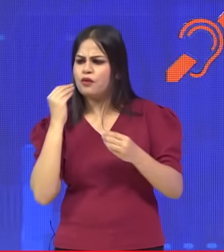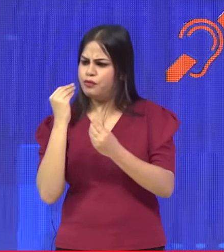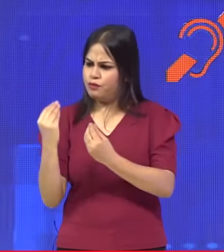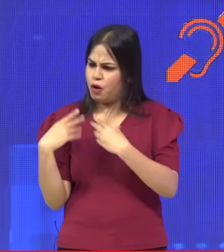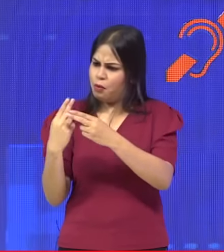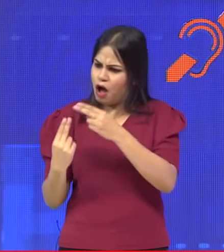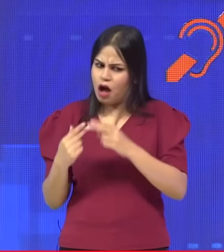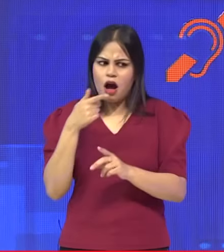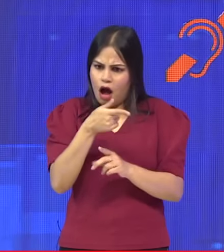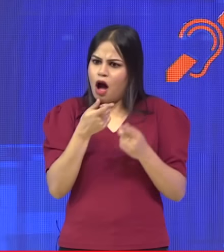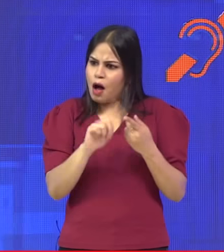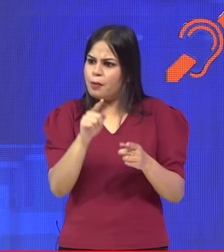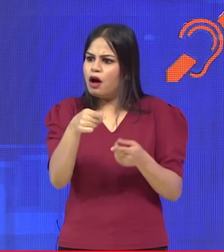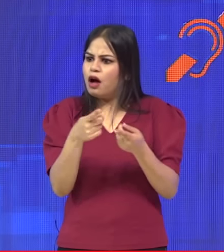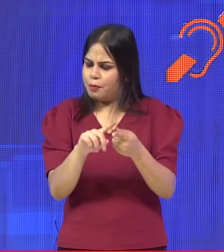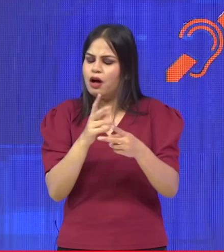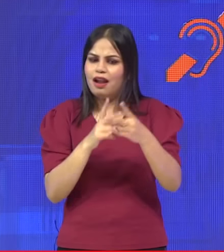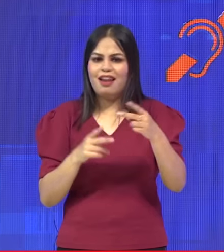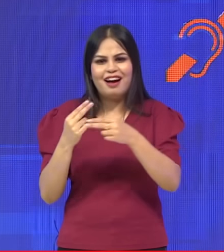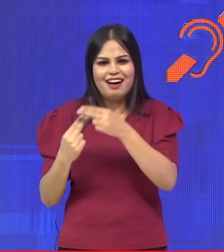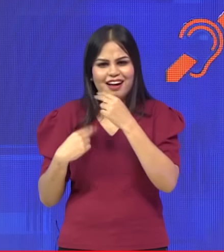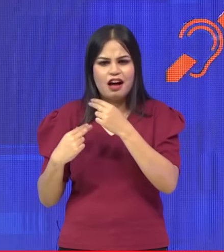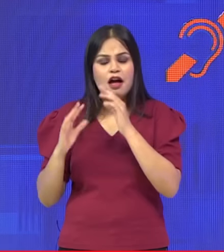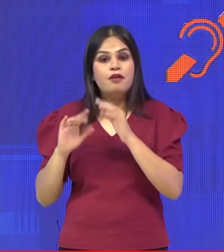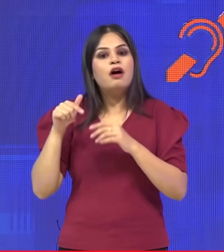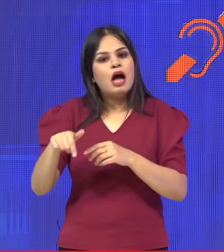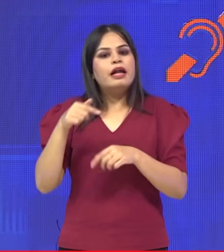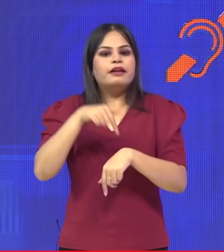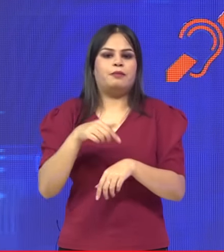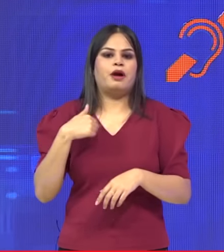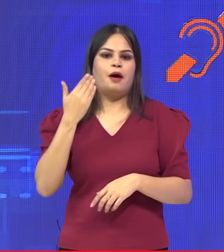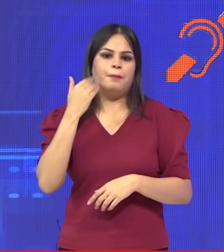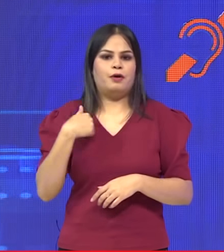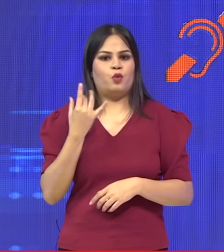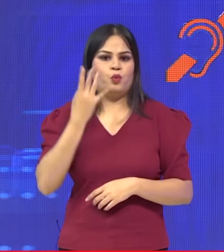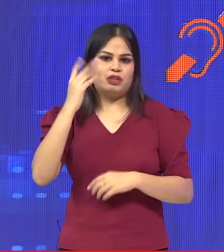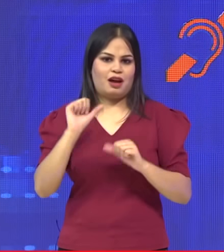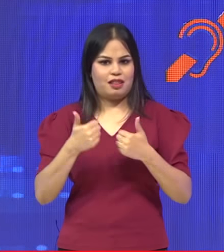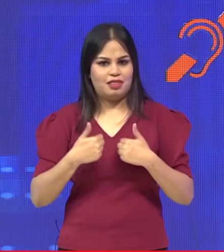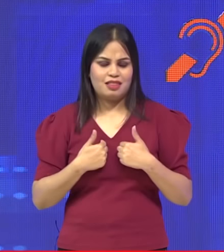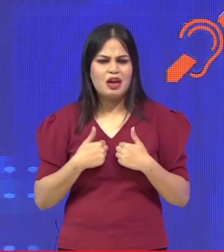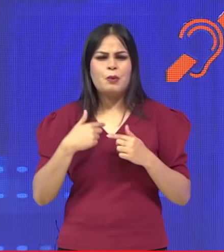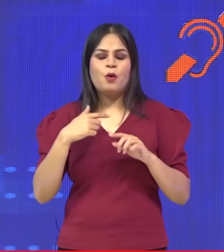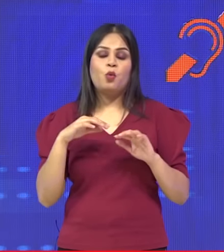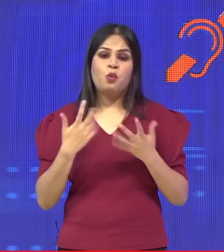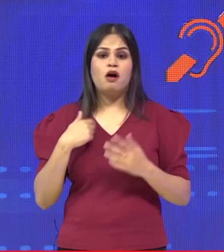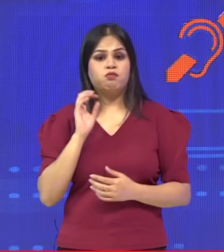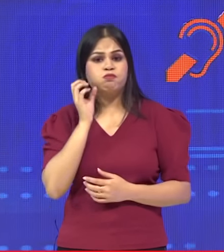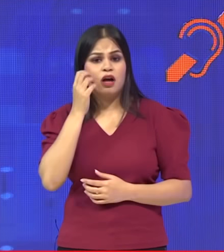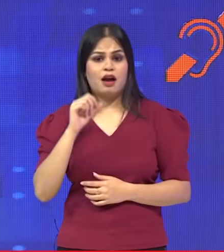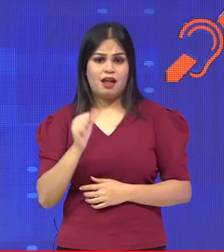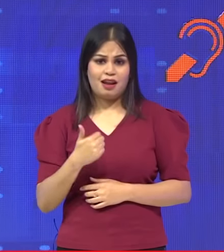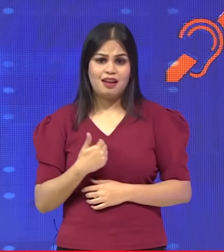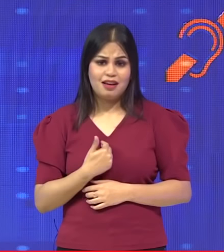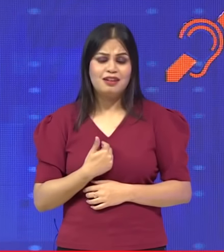हुआ था ऐसा हुआ था ऐसा हुआ था उसे वक्त यू नो थोड़ा सा चढ़ जाता है गुस्सा ए जाता है और नाराज हो जाता है